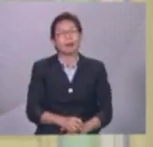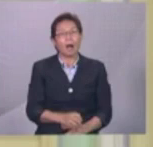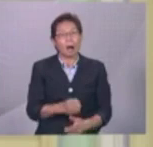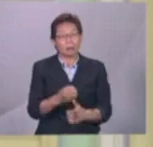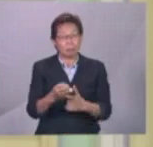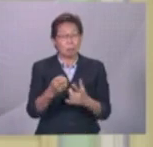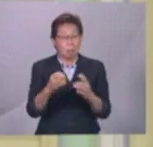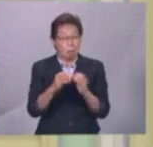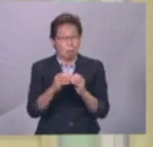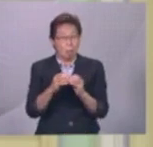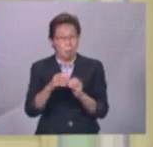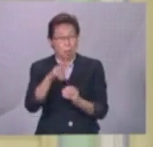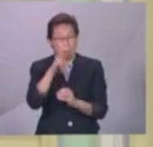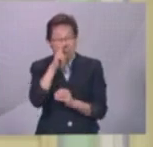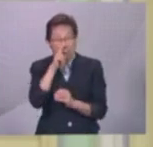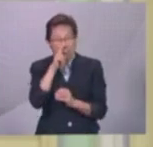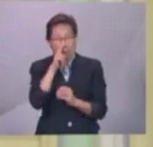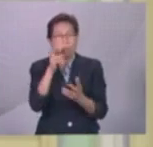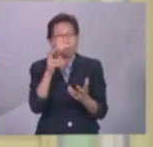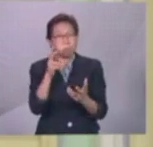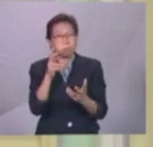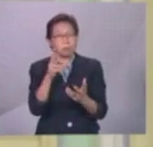keras seperti yang dikatakan sebelum ini dan